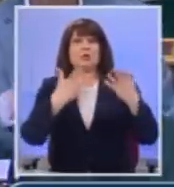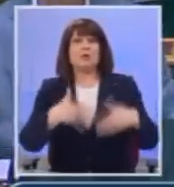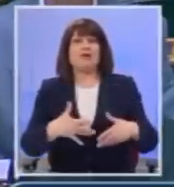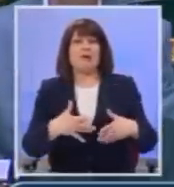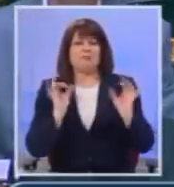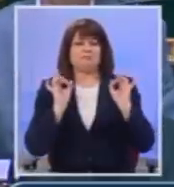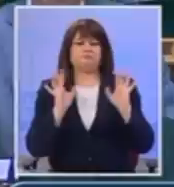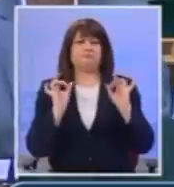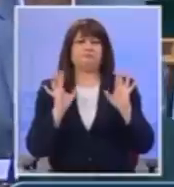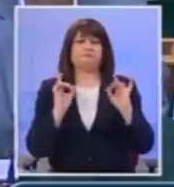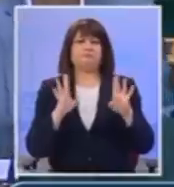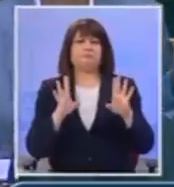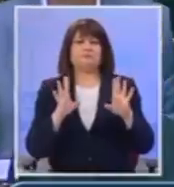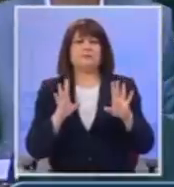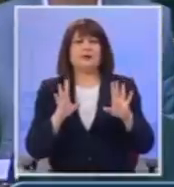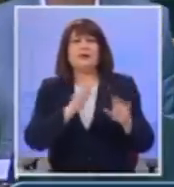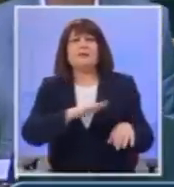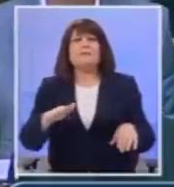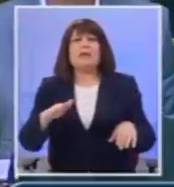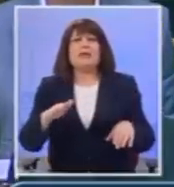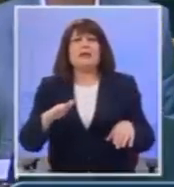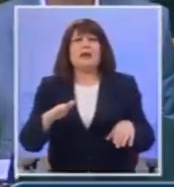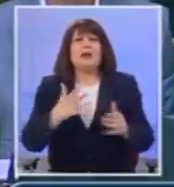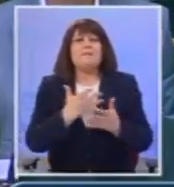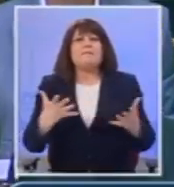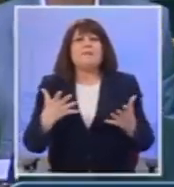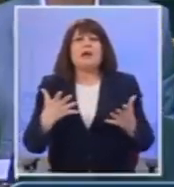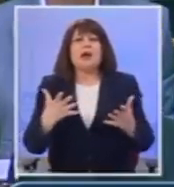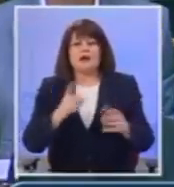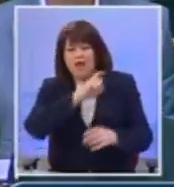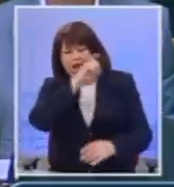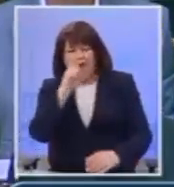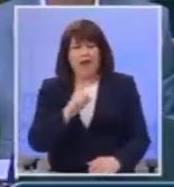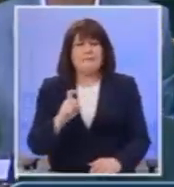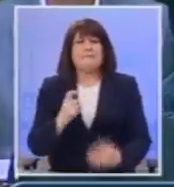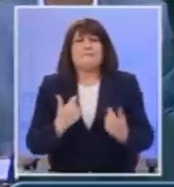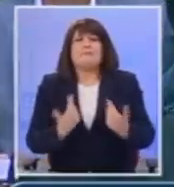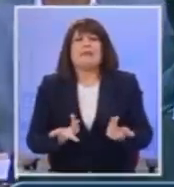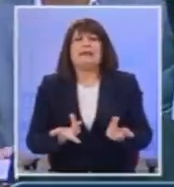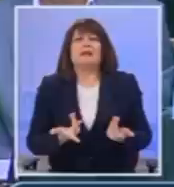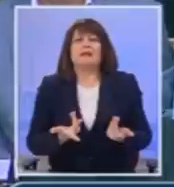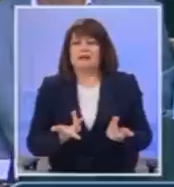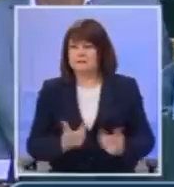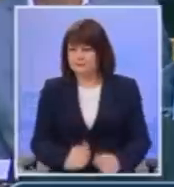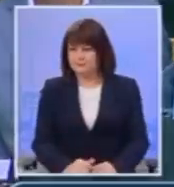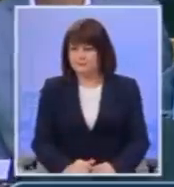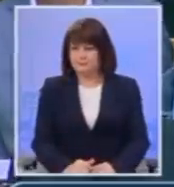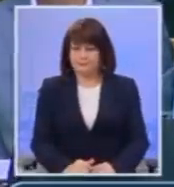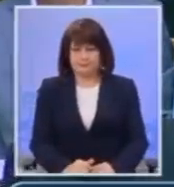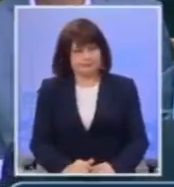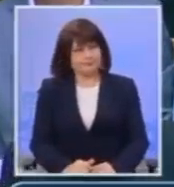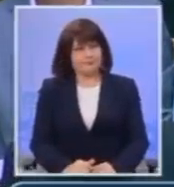σχολείων τους έχει δημιουργήσει μια μεγάλη απορία. Εάν η ανάγκη τους